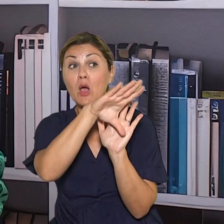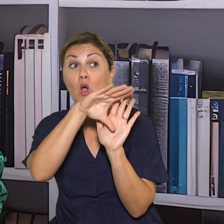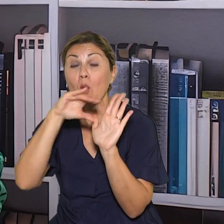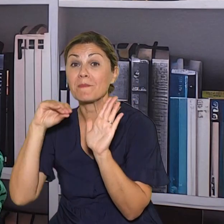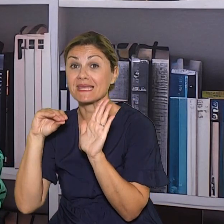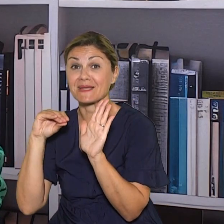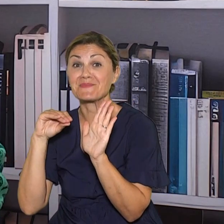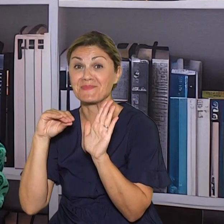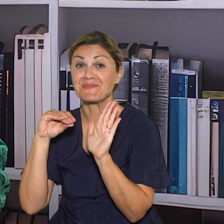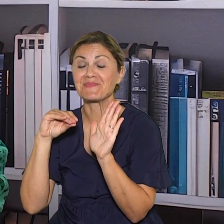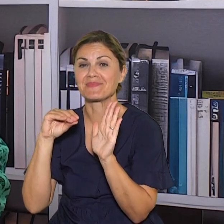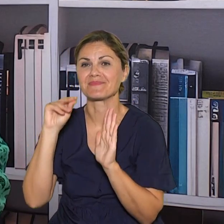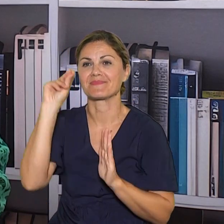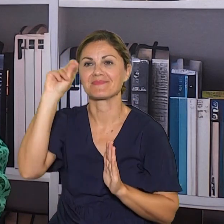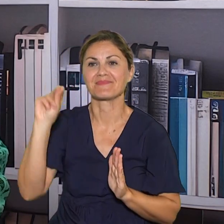preko Pinteresta,